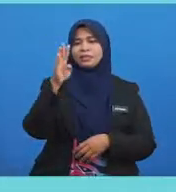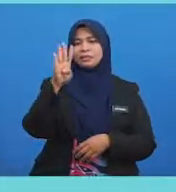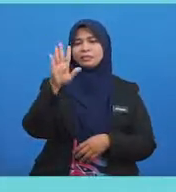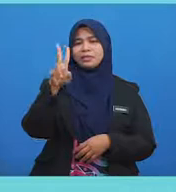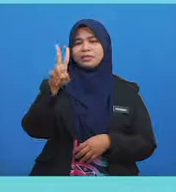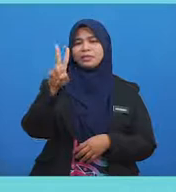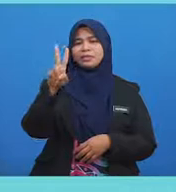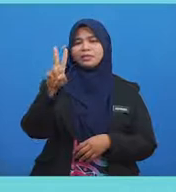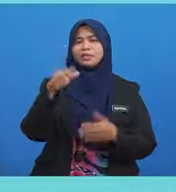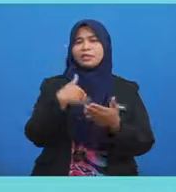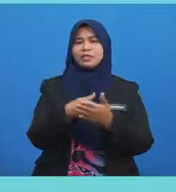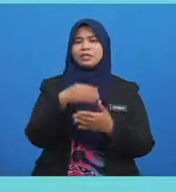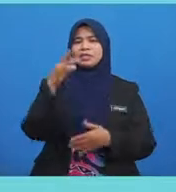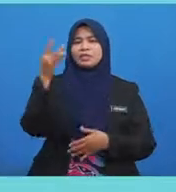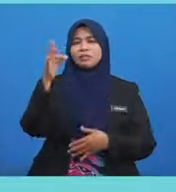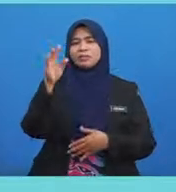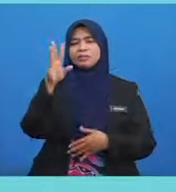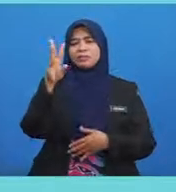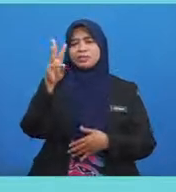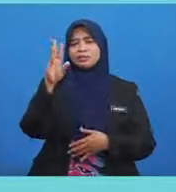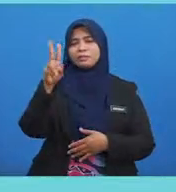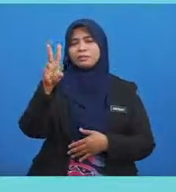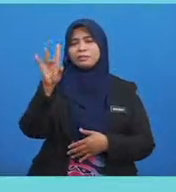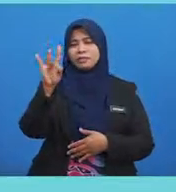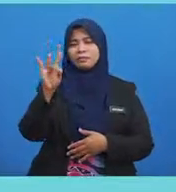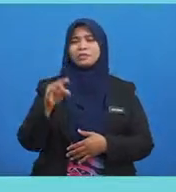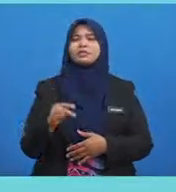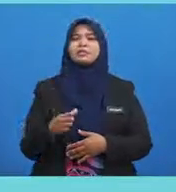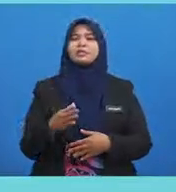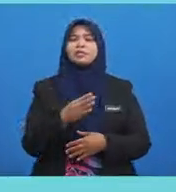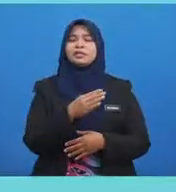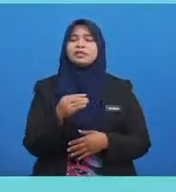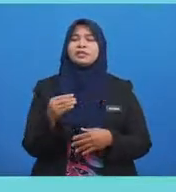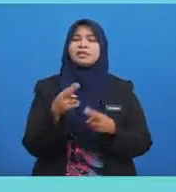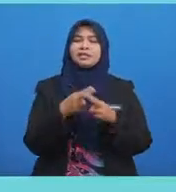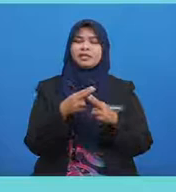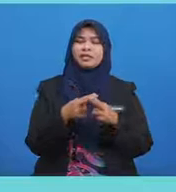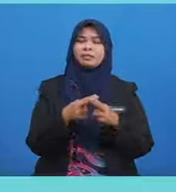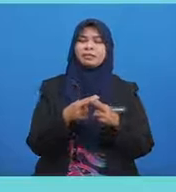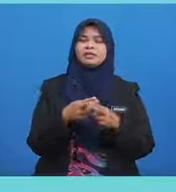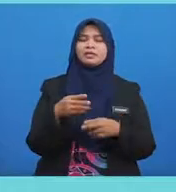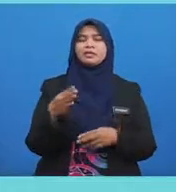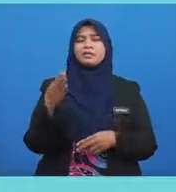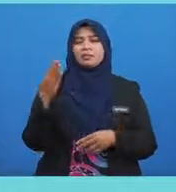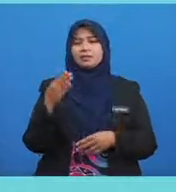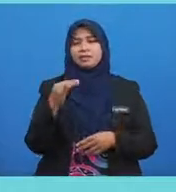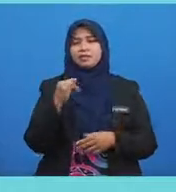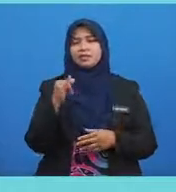sehingga 1868 dan menggelarkan diri sebagai Raja Putih yang